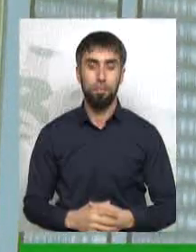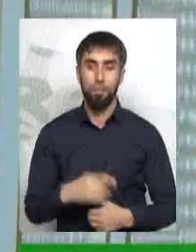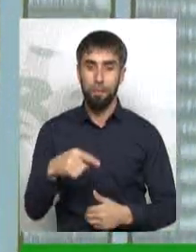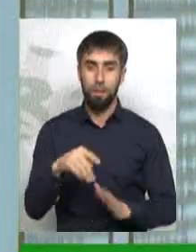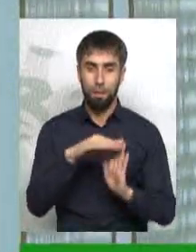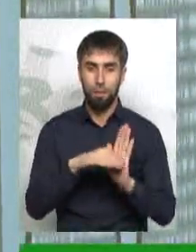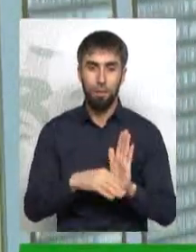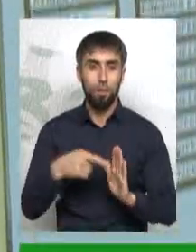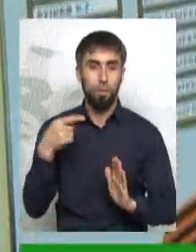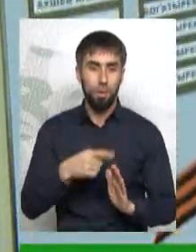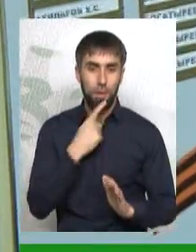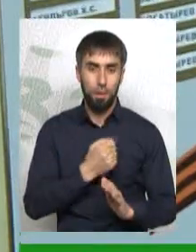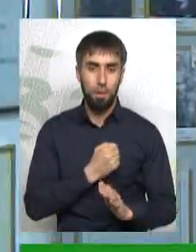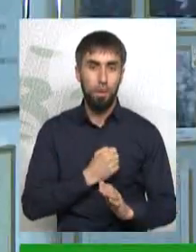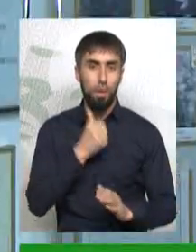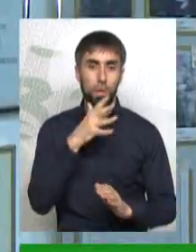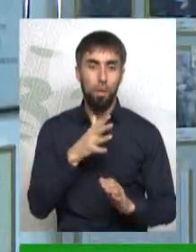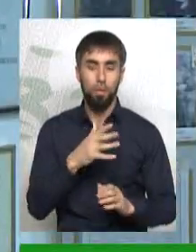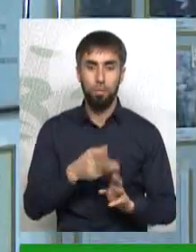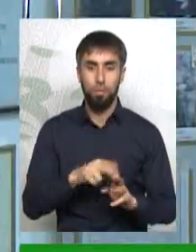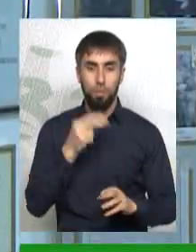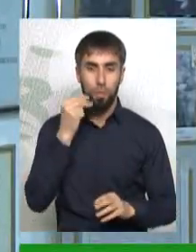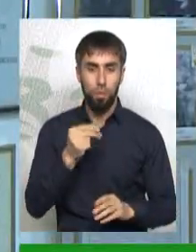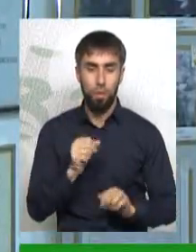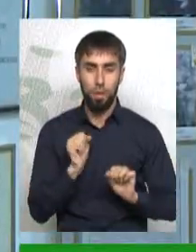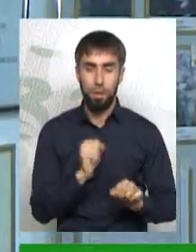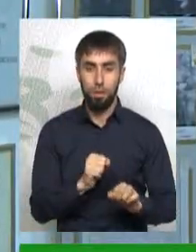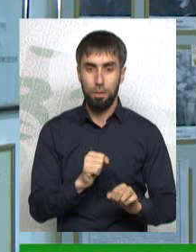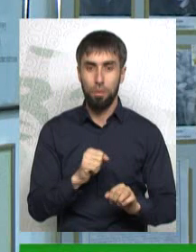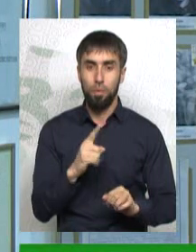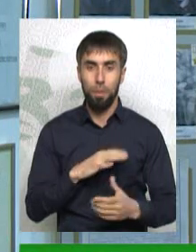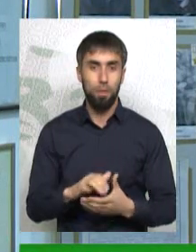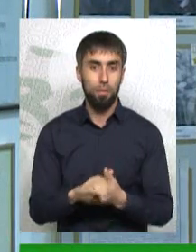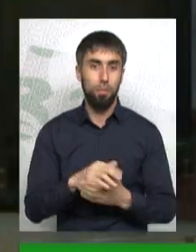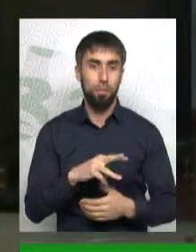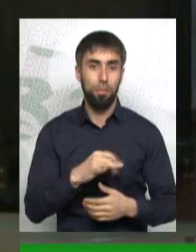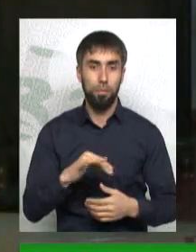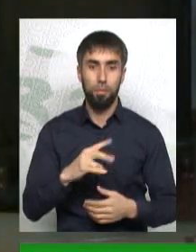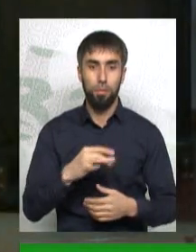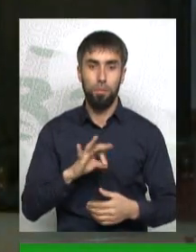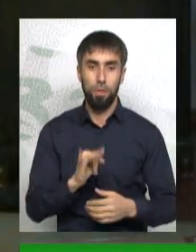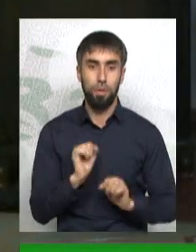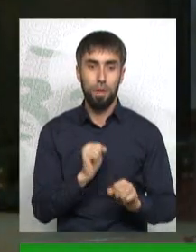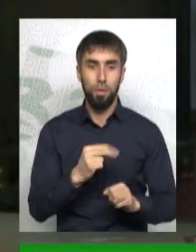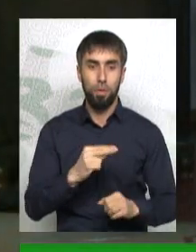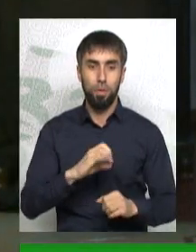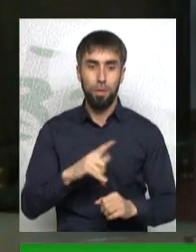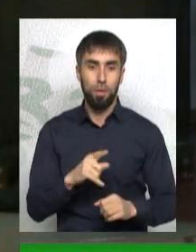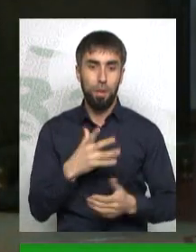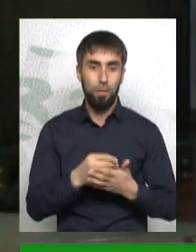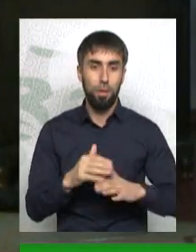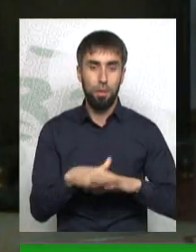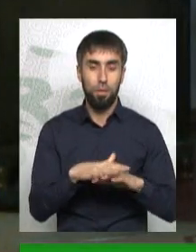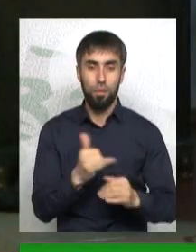В этом списке более 1000 солдат, которые мужественно отстояли право на мирное небо над головой и тем самым защитили честь своей страны и народа. По сей